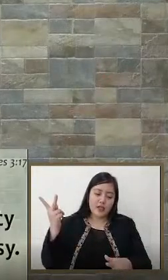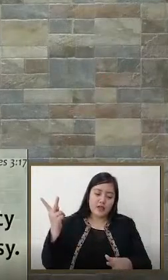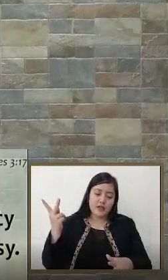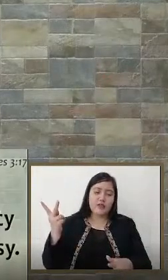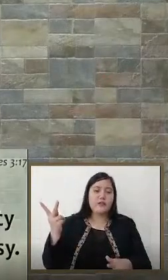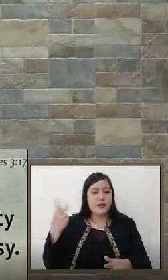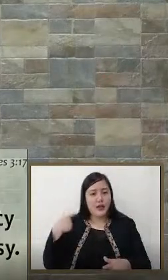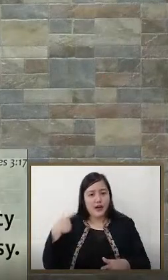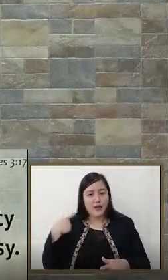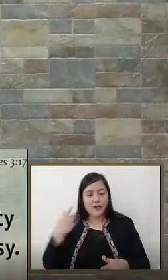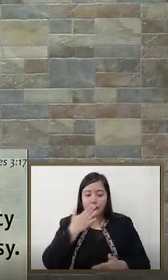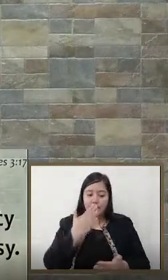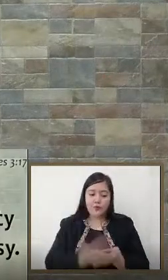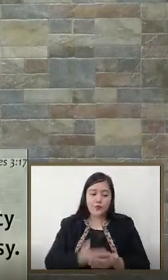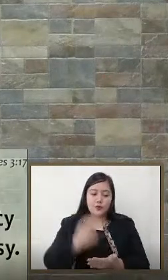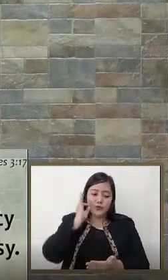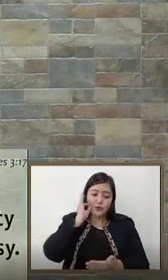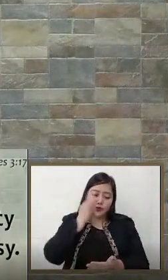Sino ang ayaw ng mercy?